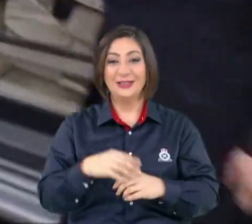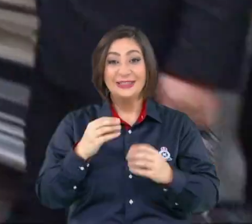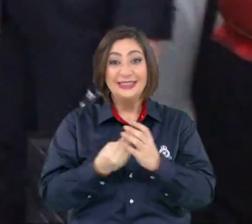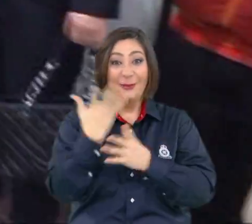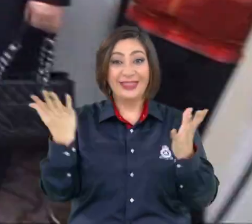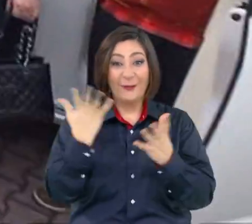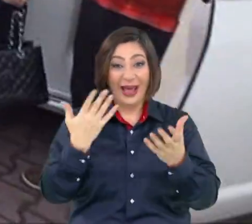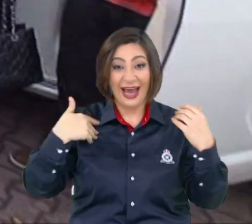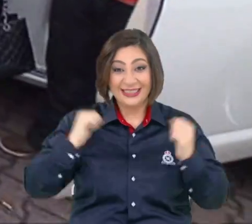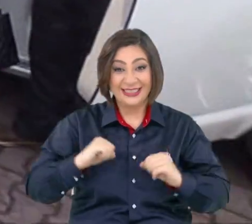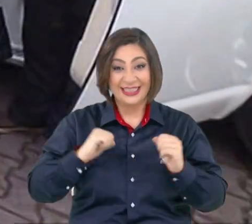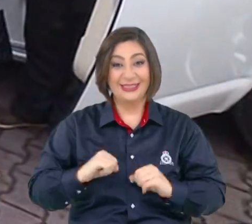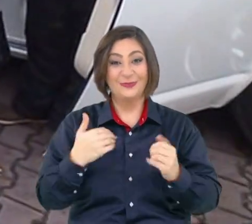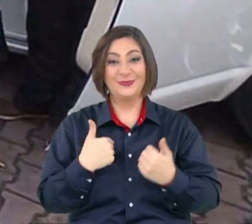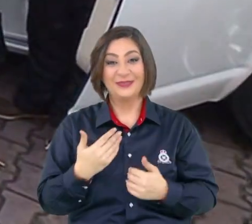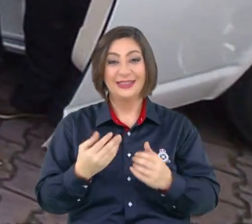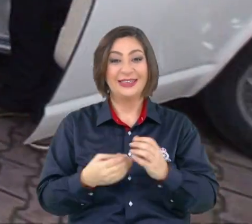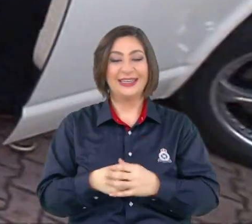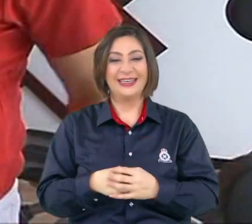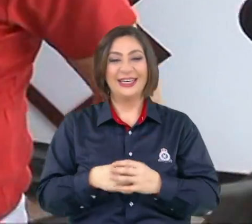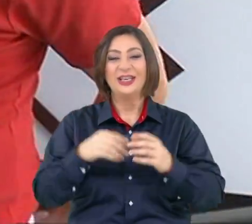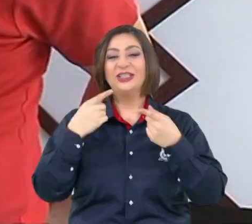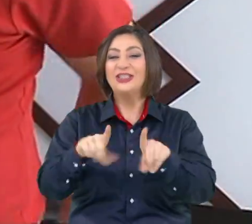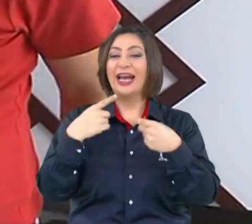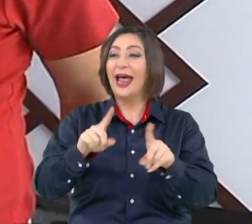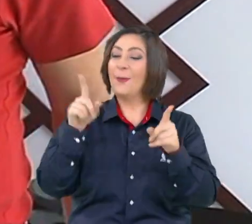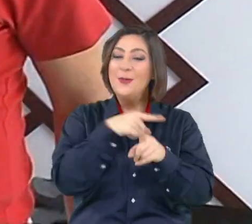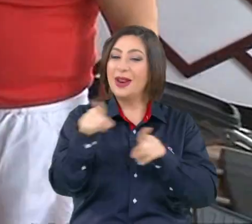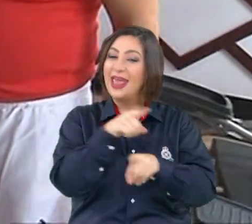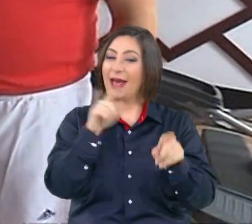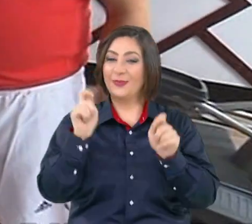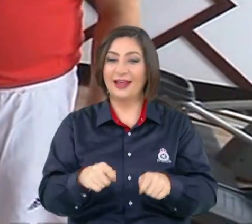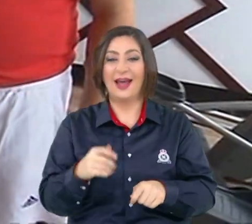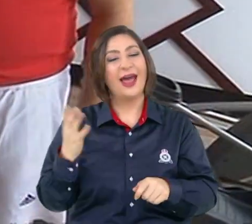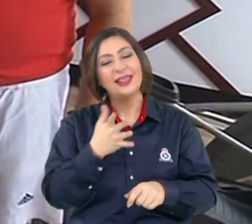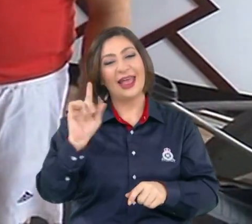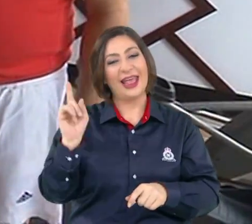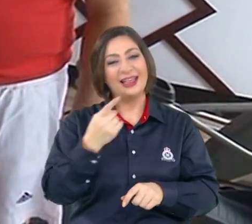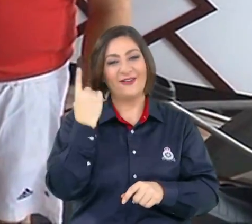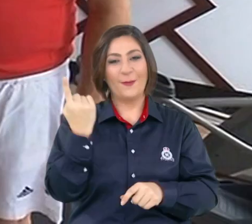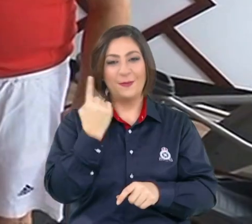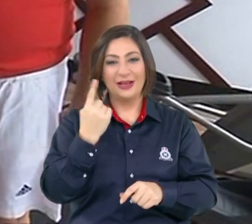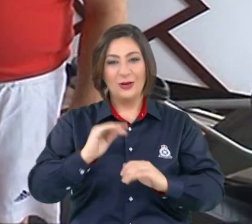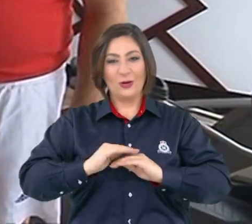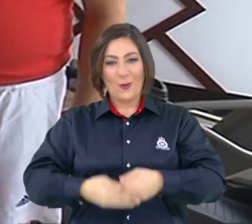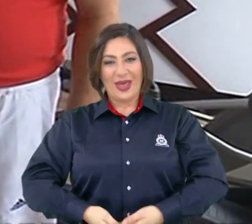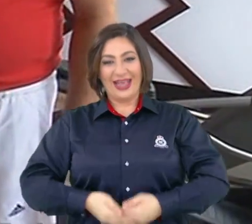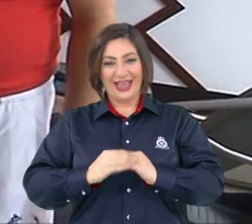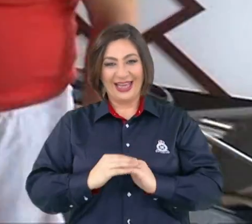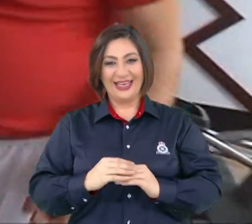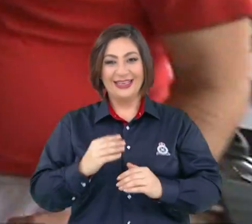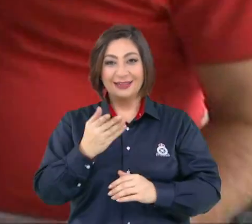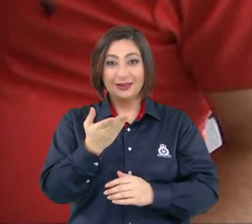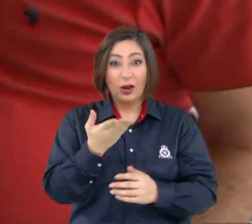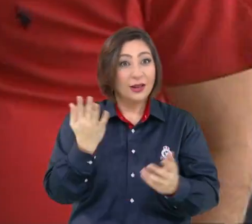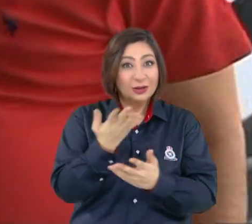beri hazırlandı. Sabahtan beri. Muzip şakalar yaptılar. Herhalde ilk defa böyle bir göbekli.